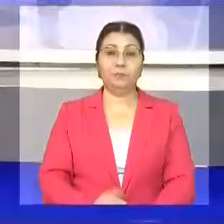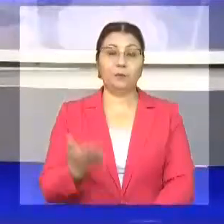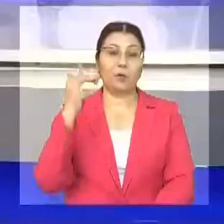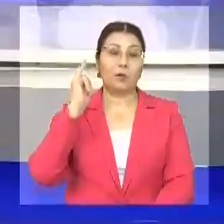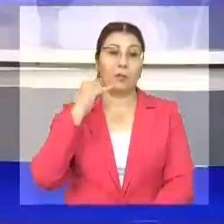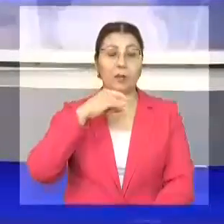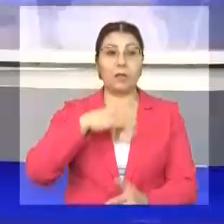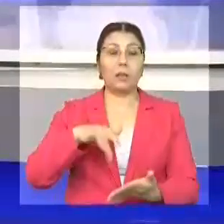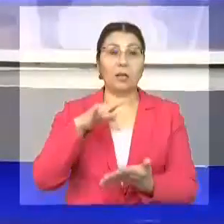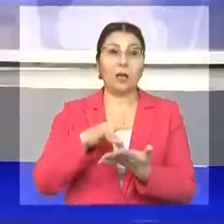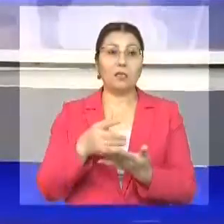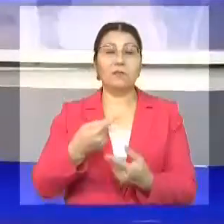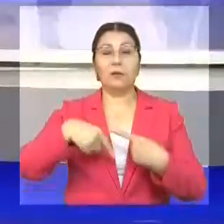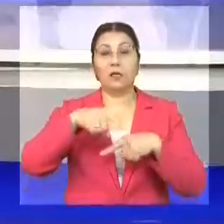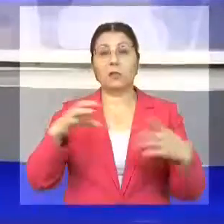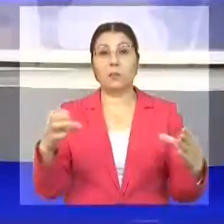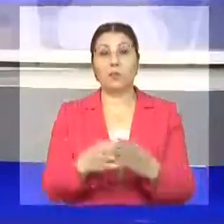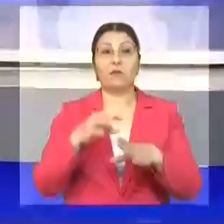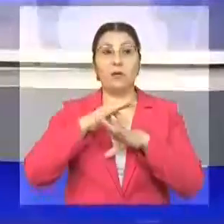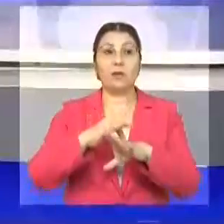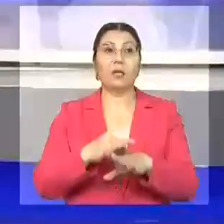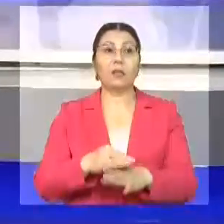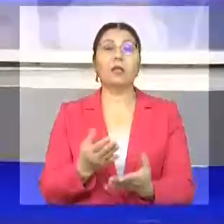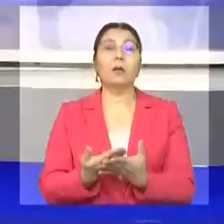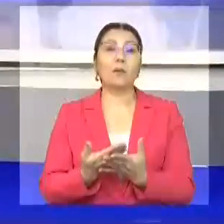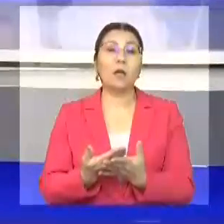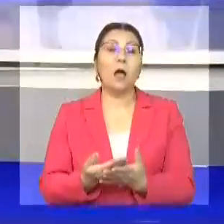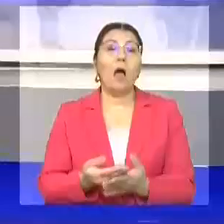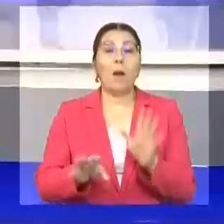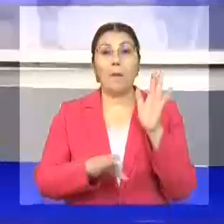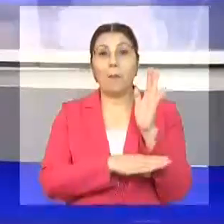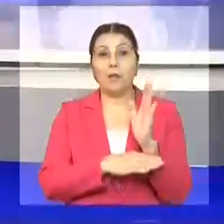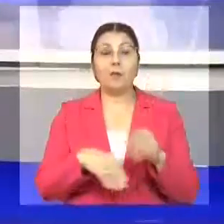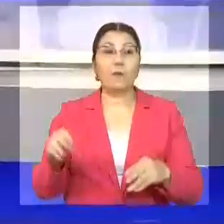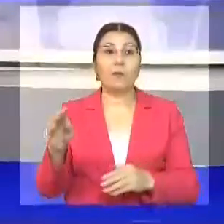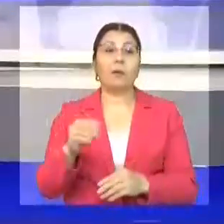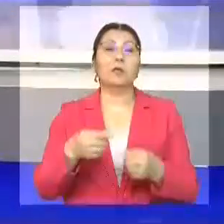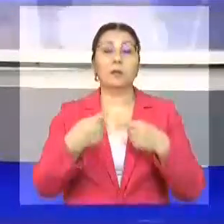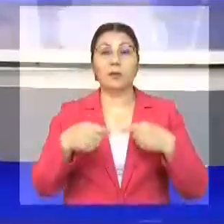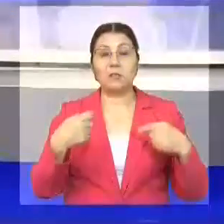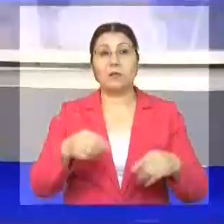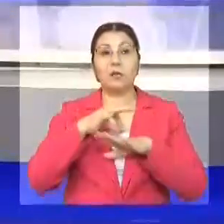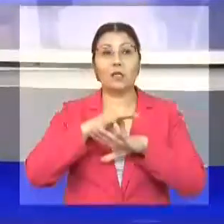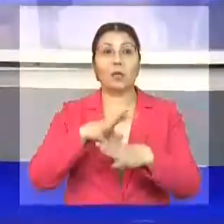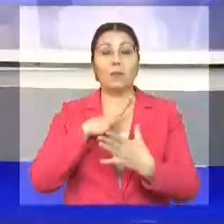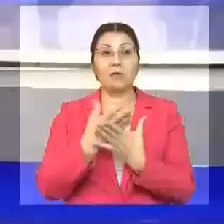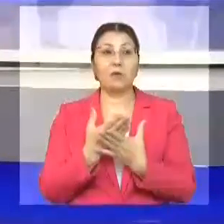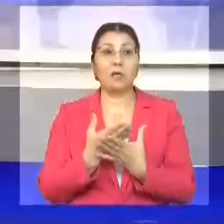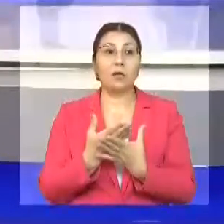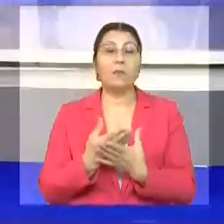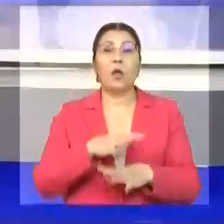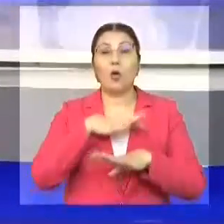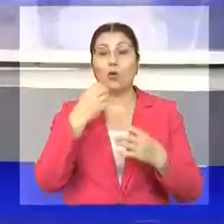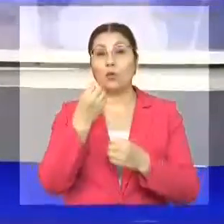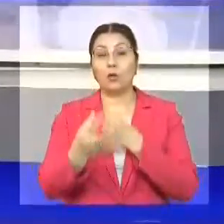Өткен сенбіде қалалық кәсіпкерлік бөлімінің ұйымдастыруымен көшеттер жәрмеңкесі өтті. Нұрғасыр орталық мешітінің автотұрағында жеміс ағаштарының көшеті, көпжылдық гүлдер